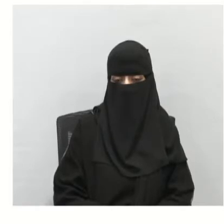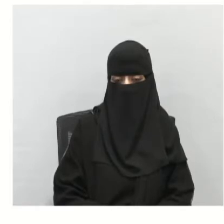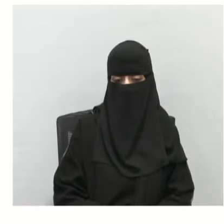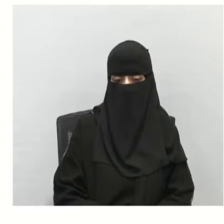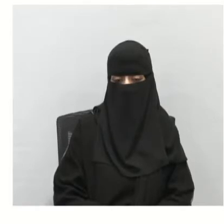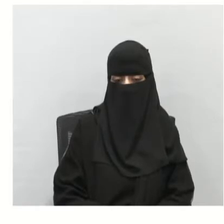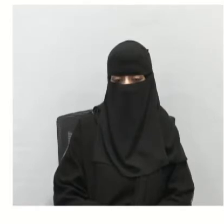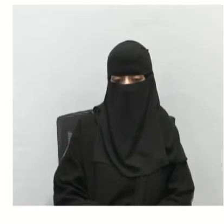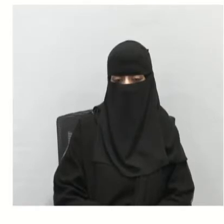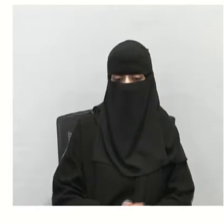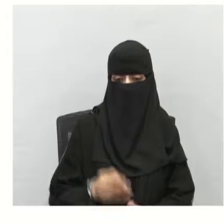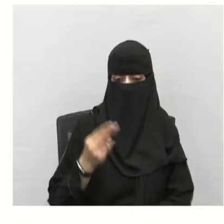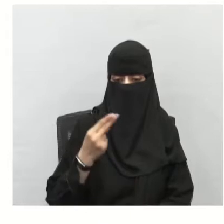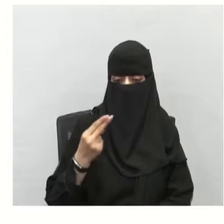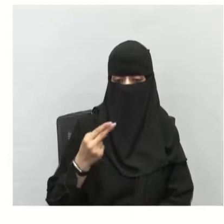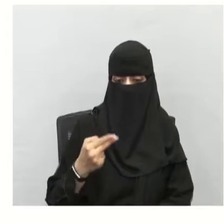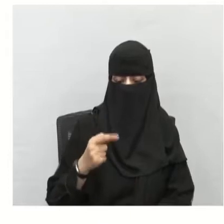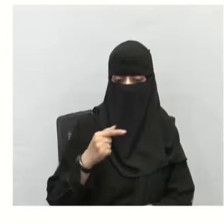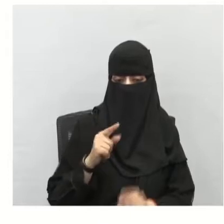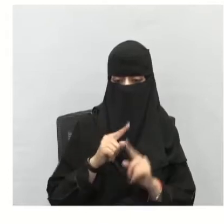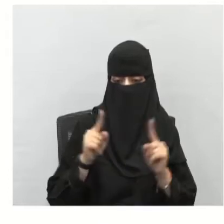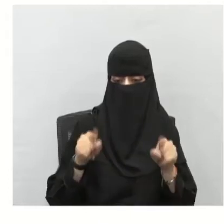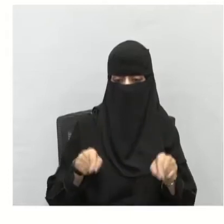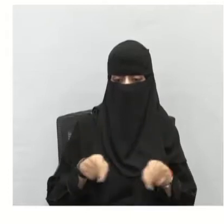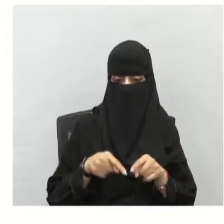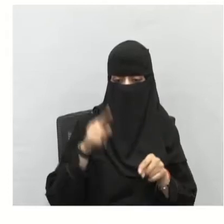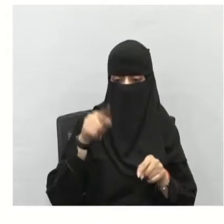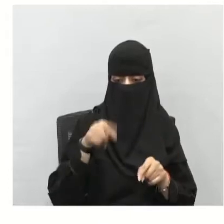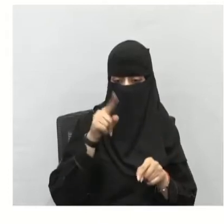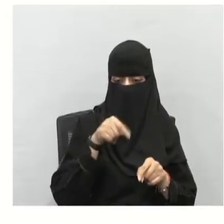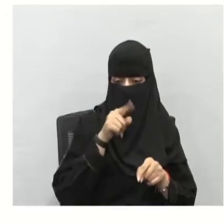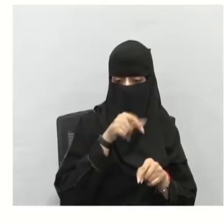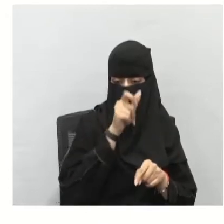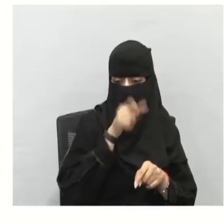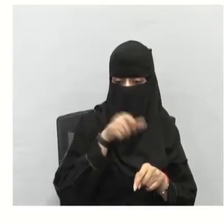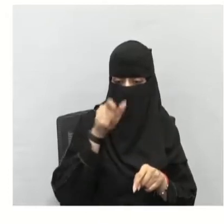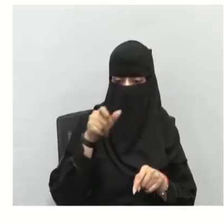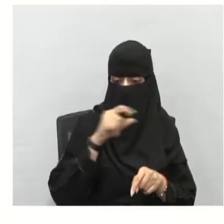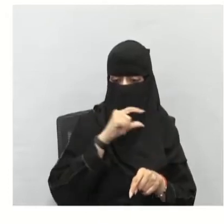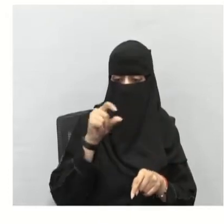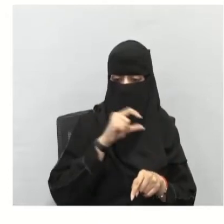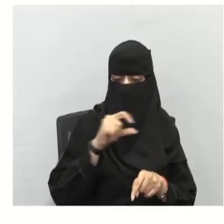يلا نرسم مربع كبير، نقسم إلى صفوف وأعمدة. يلا